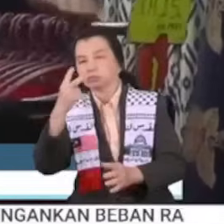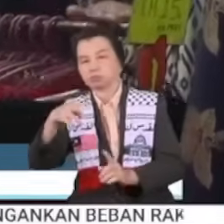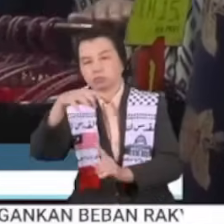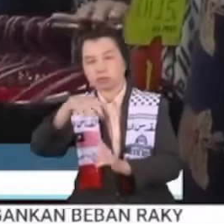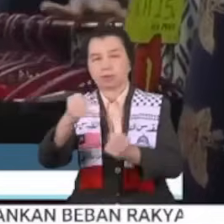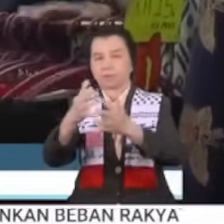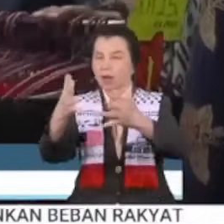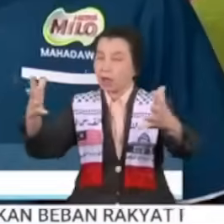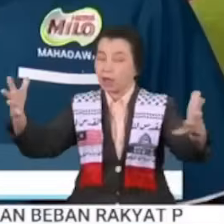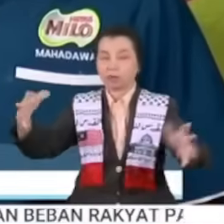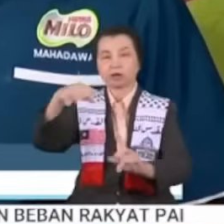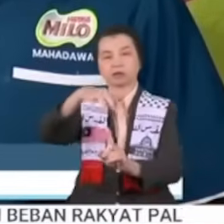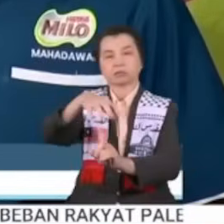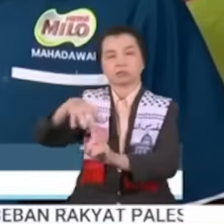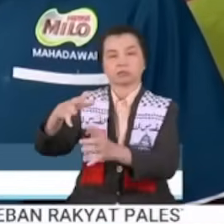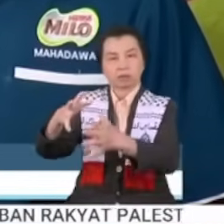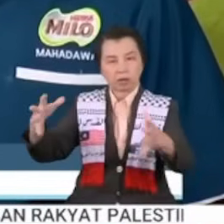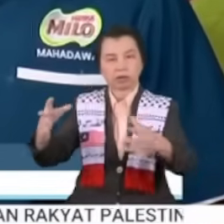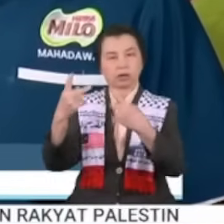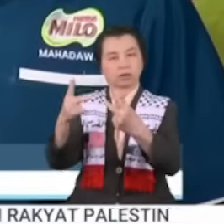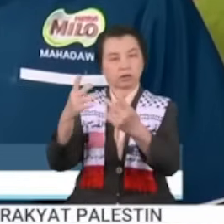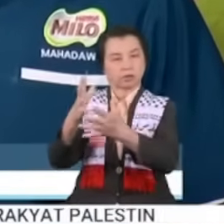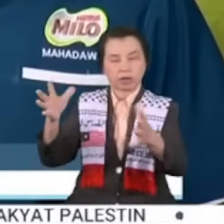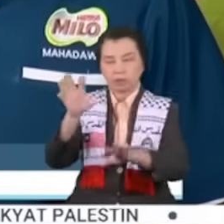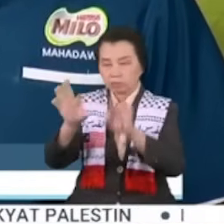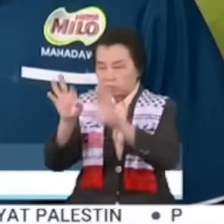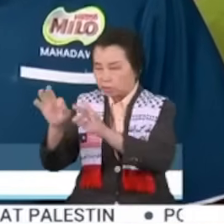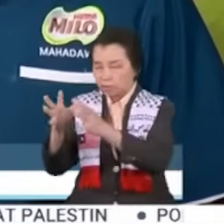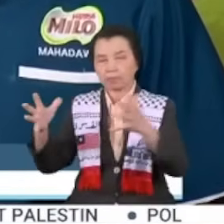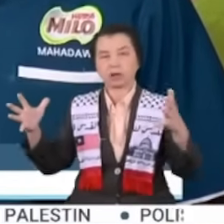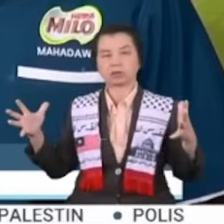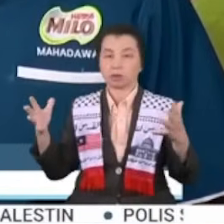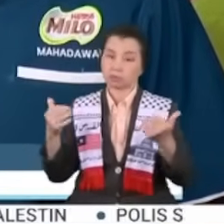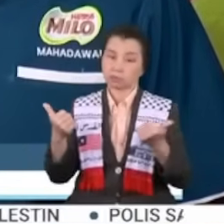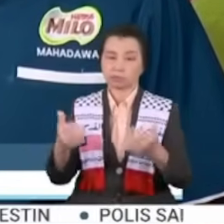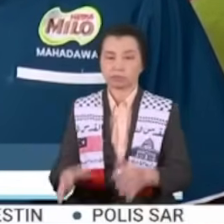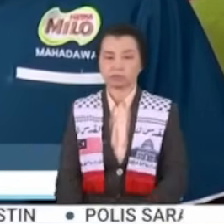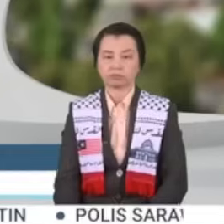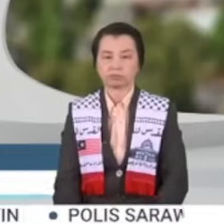memang banyak kedaiah dekat sini kan memang dia punya pilihan pun